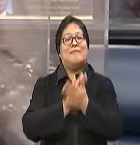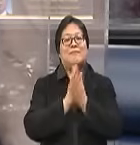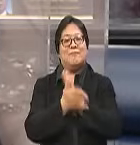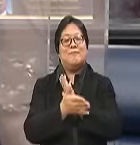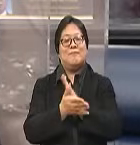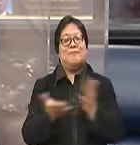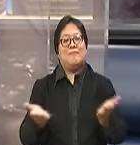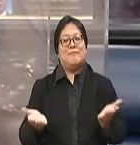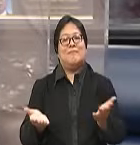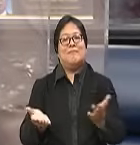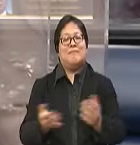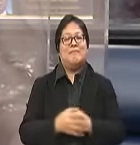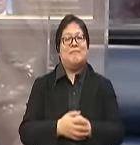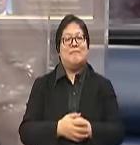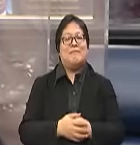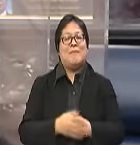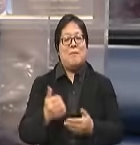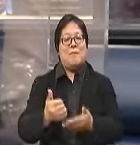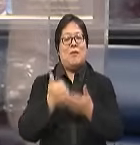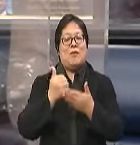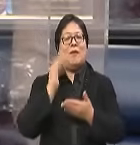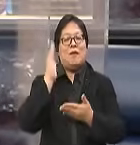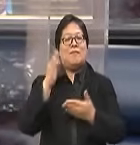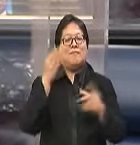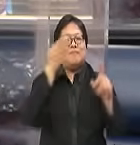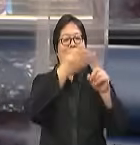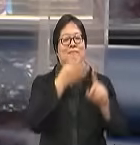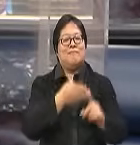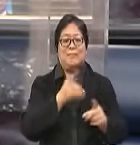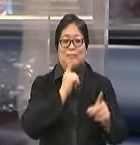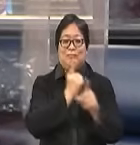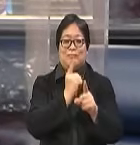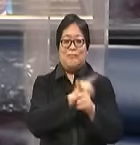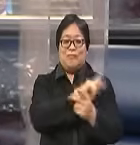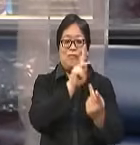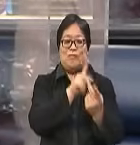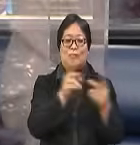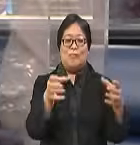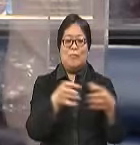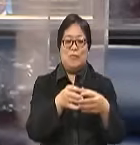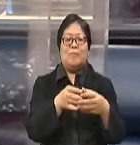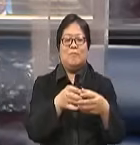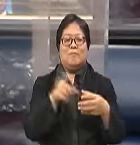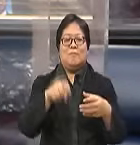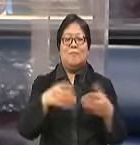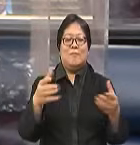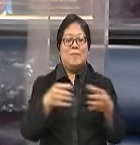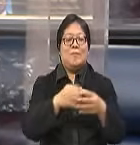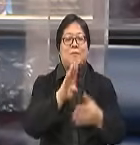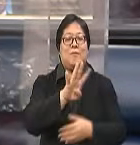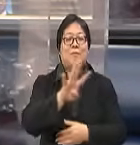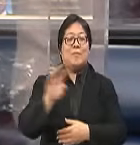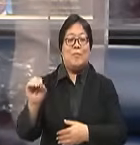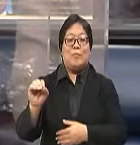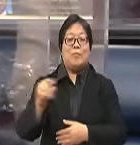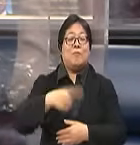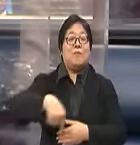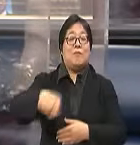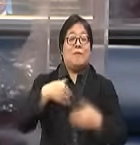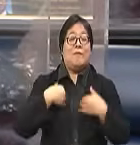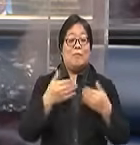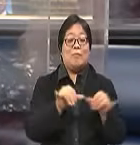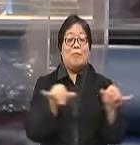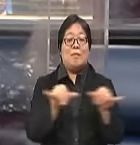daripada pepanthan kita akan menyesuaikan kepada betul-betul golongan yang memerlukan bantuan yaitu golongan BeeTalk Pulau jamu punya